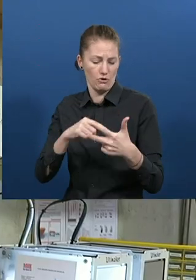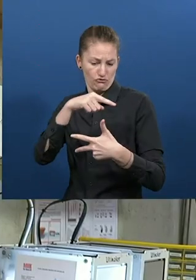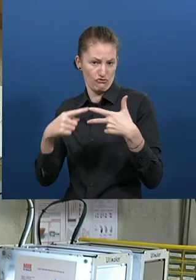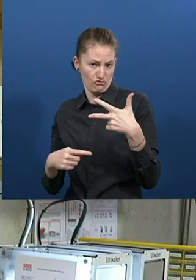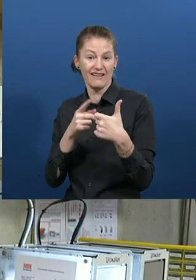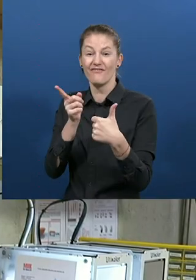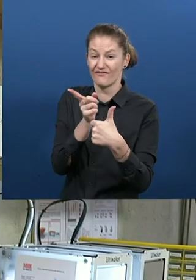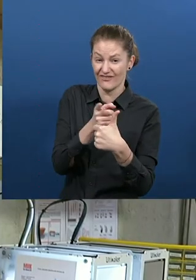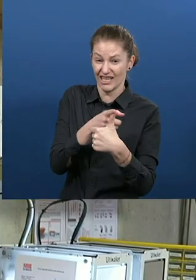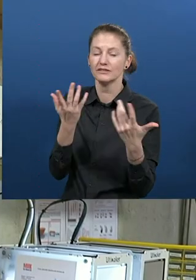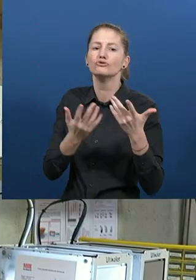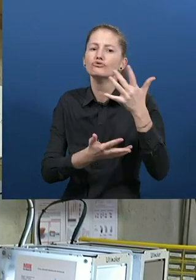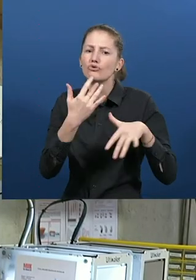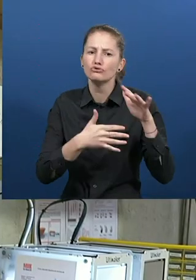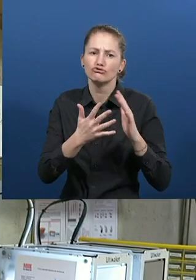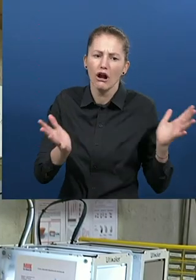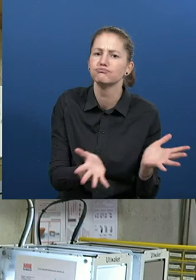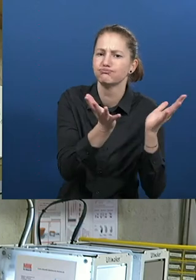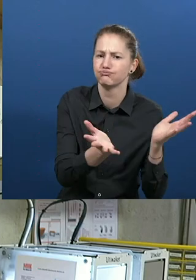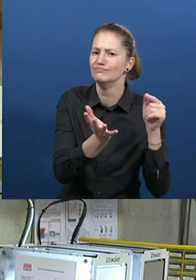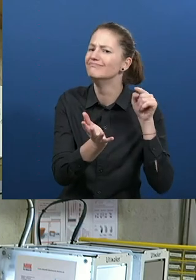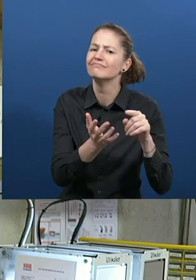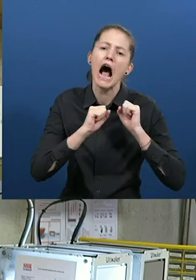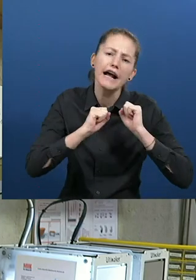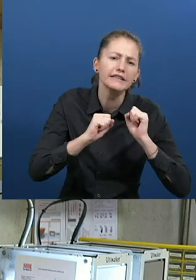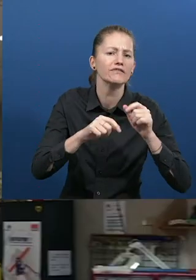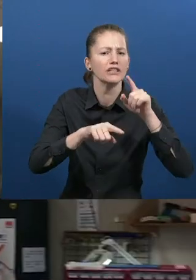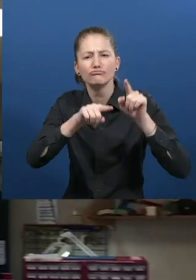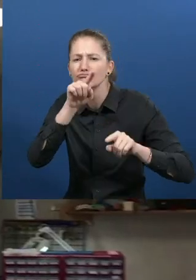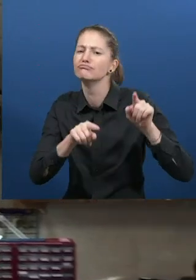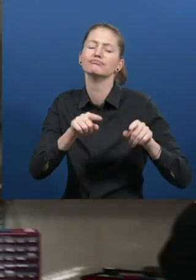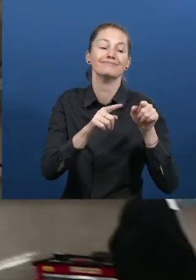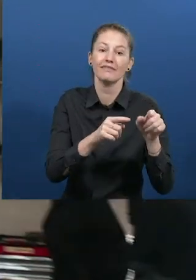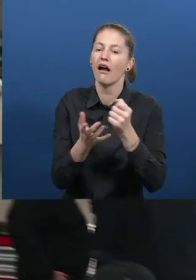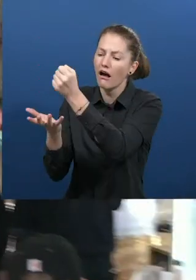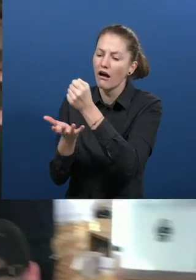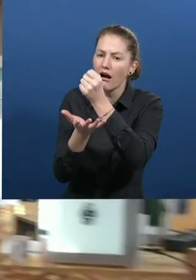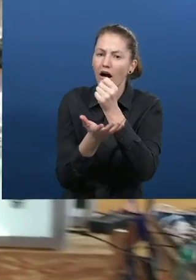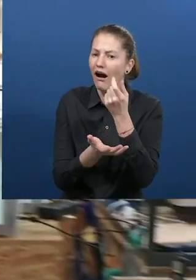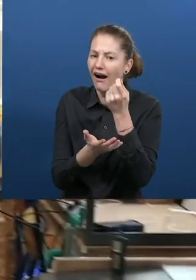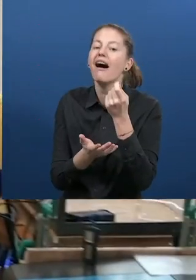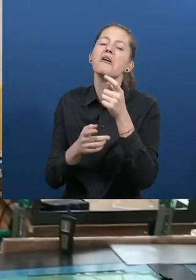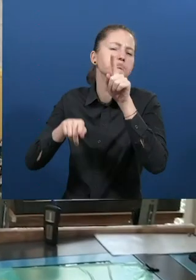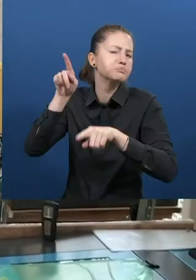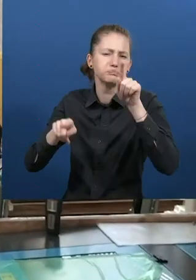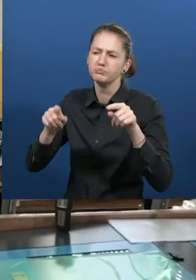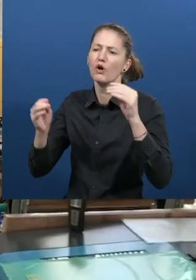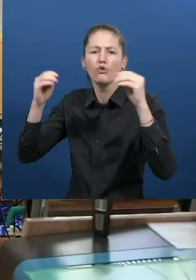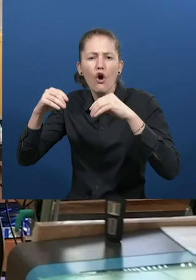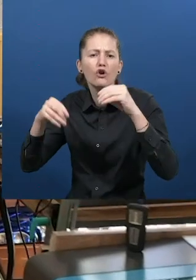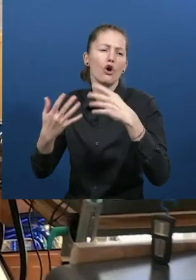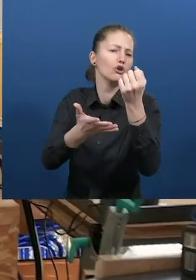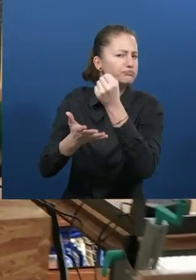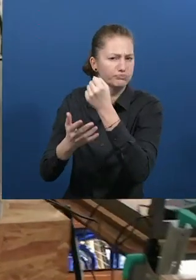Alors notre modèle économique il repose sur trois aspects. Un premier aspect qui est une fonction sociale, une activité d'intérêt général qui est financée grâce à des subventions ou